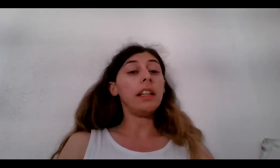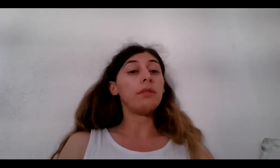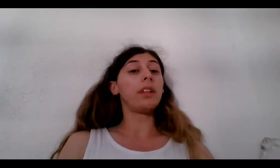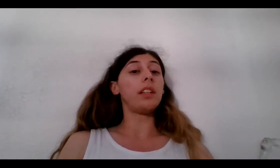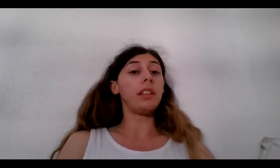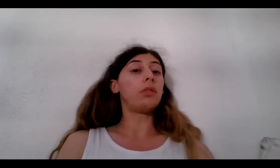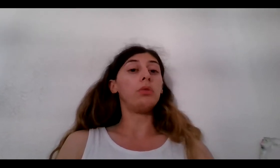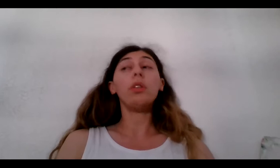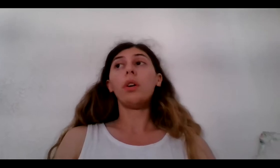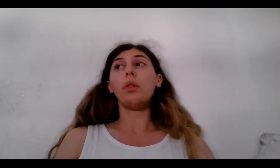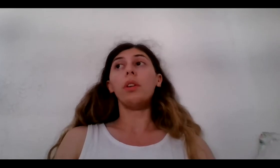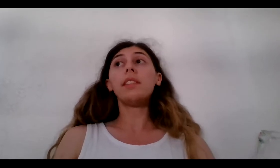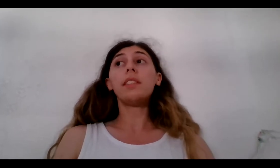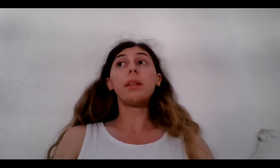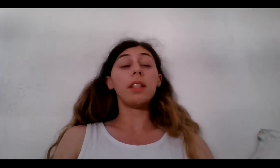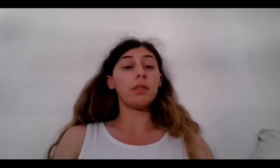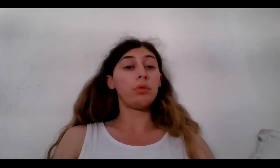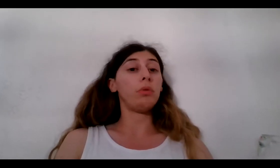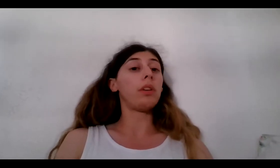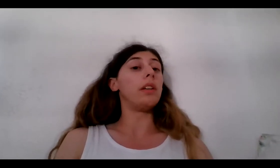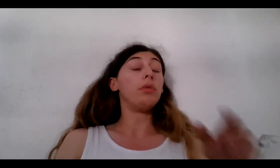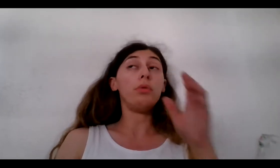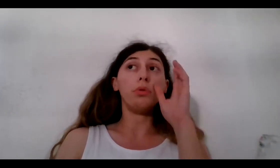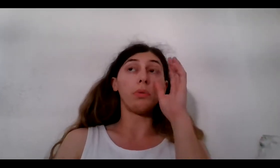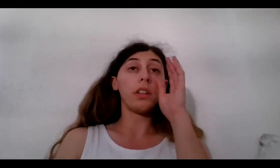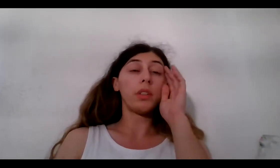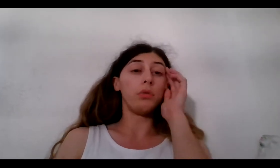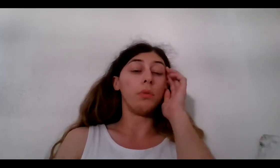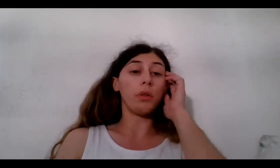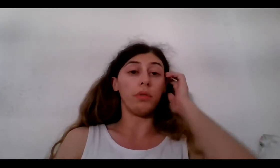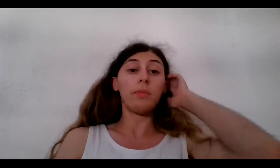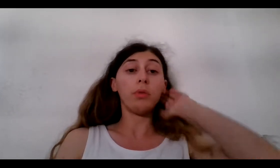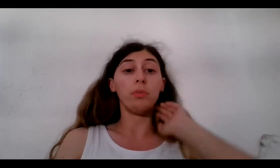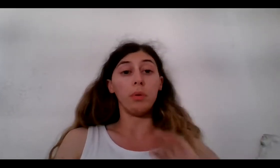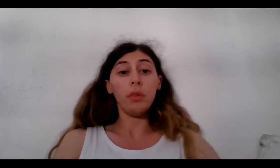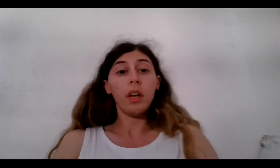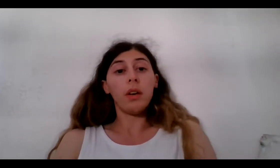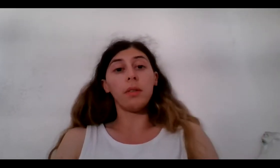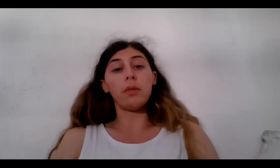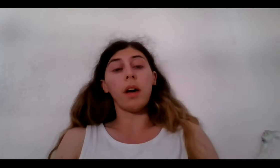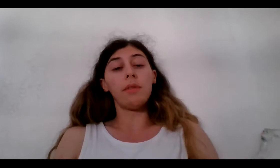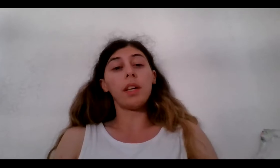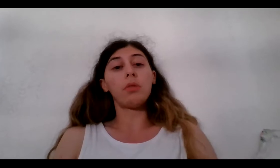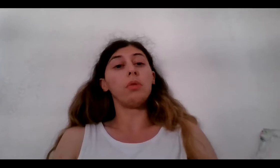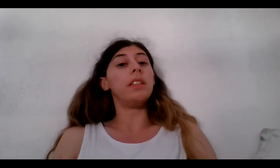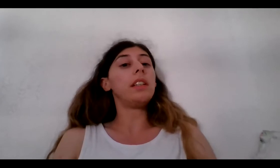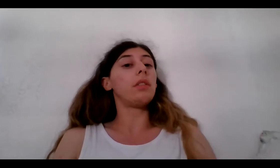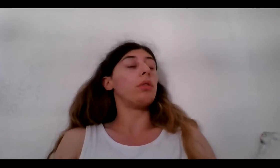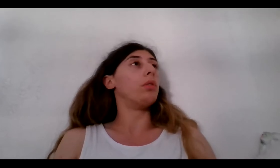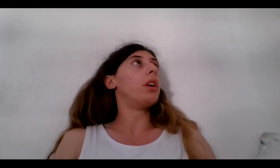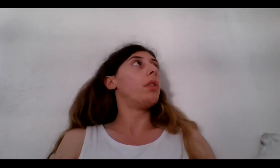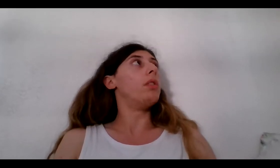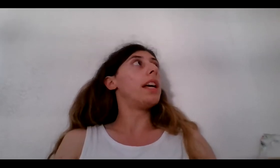il est vrai que la discrimination et les refus de soins demeurent vraiment nombreux, avec